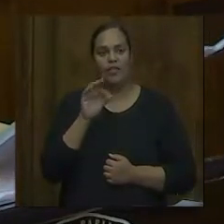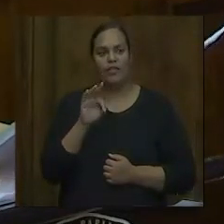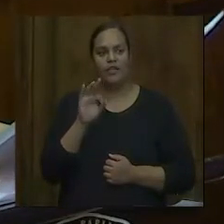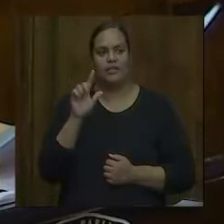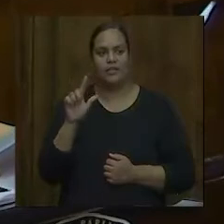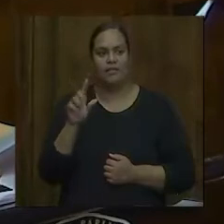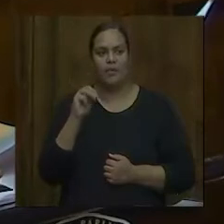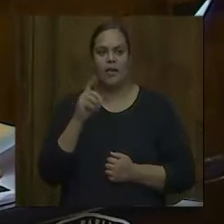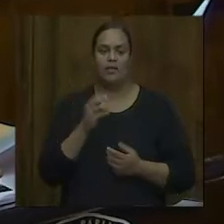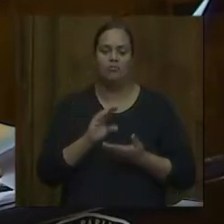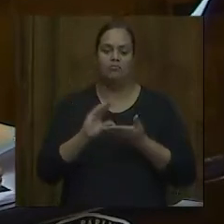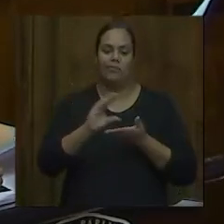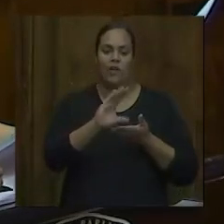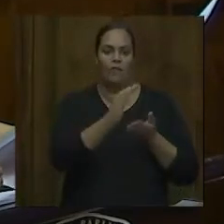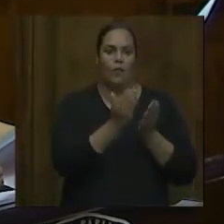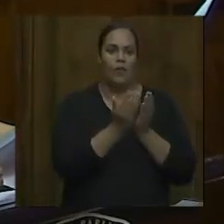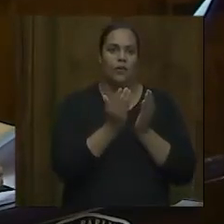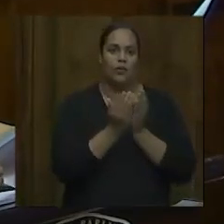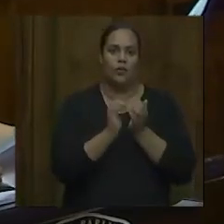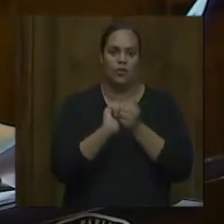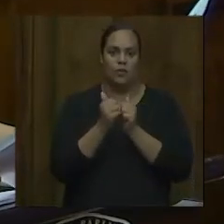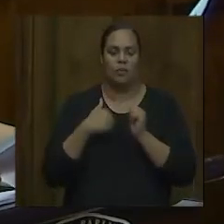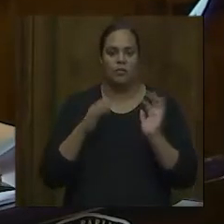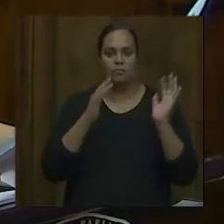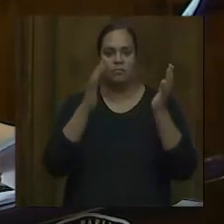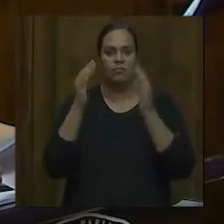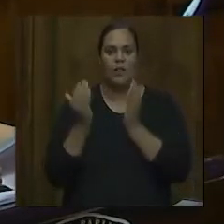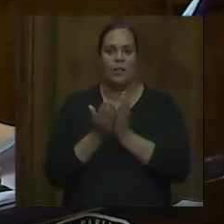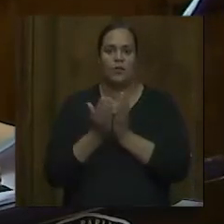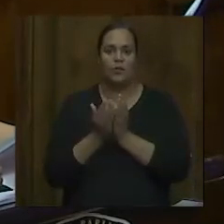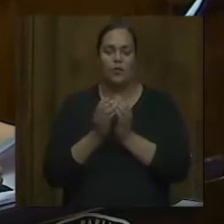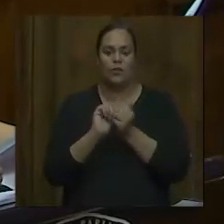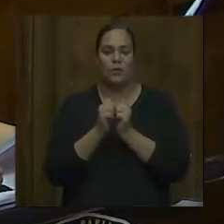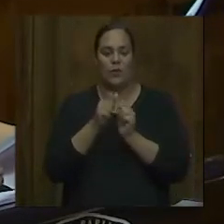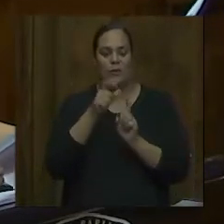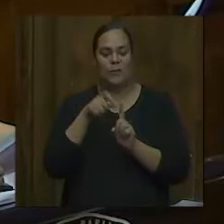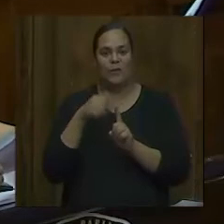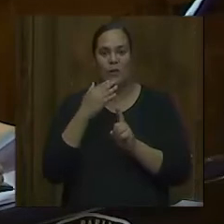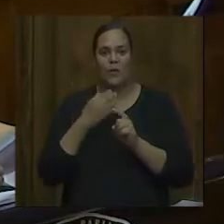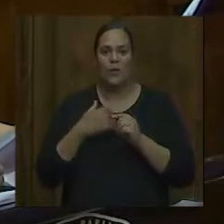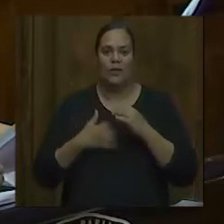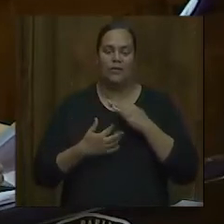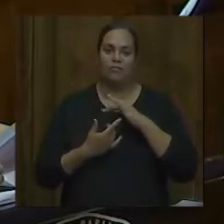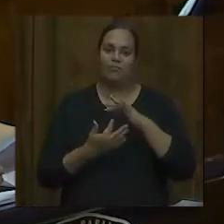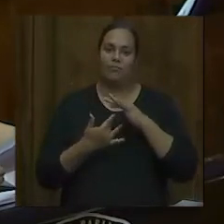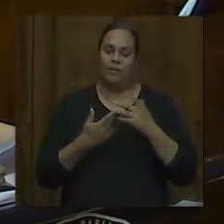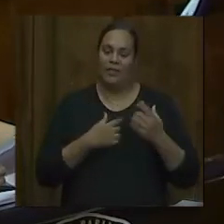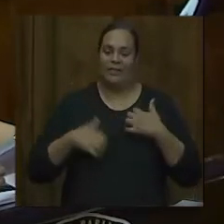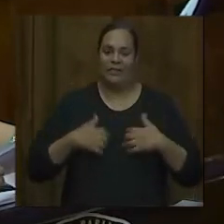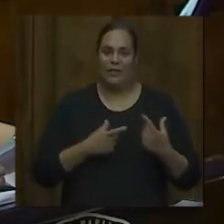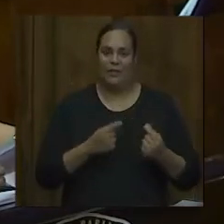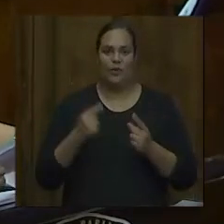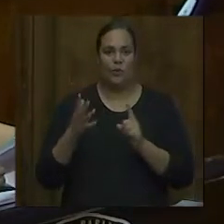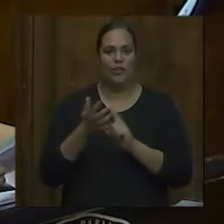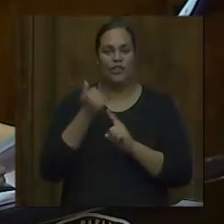R33,337,000 is allocated to school sport. I congratulate our school athletes who, in spite of adverse circumstances,